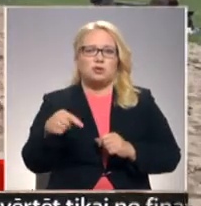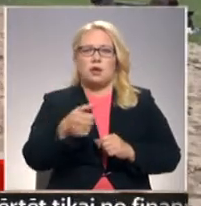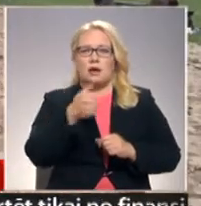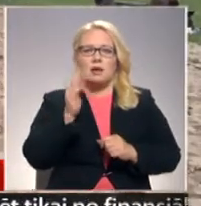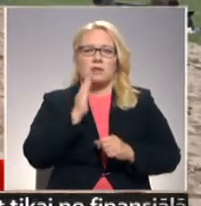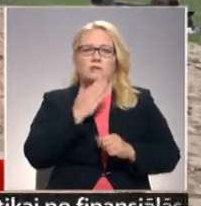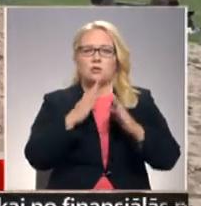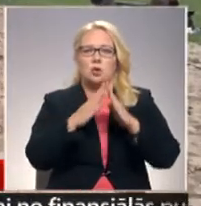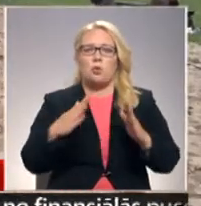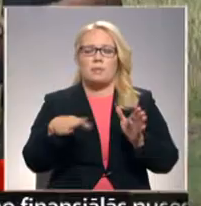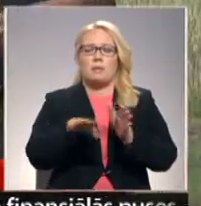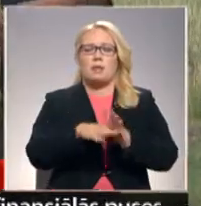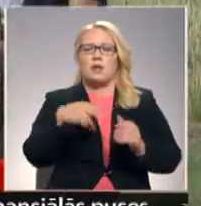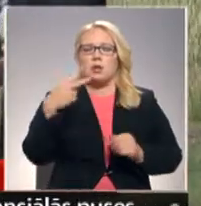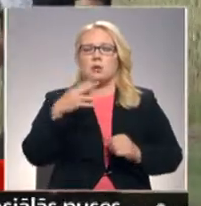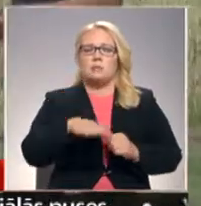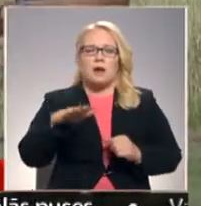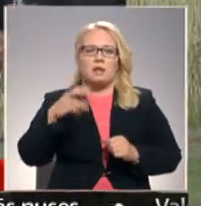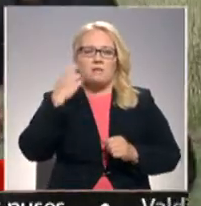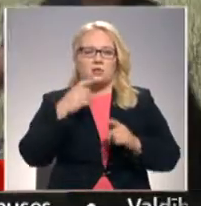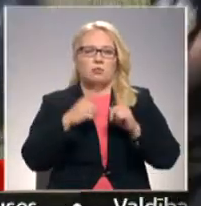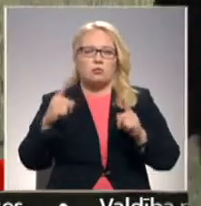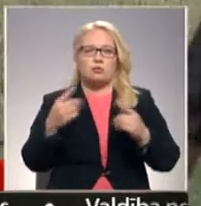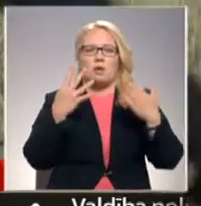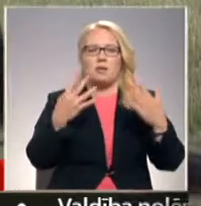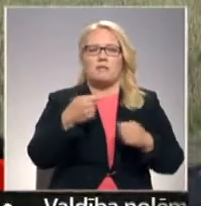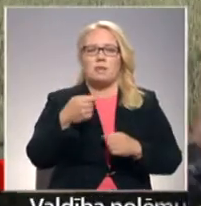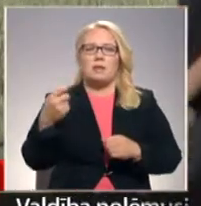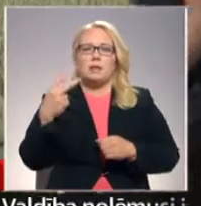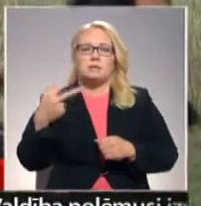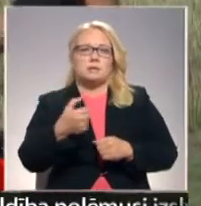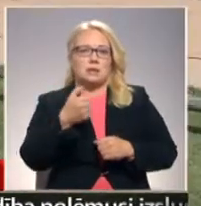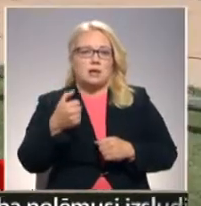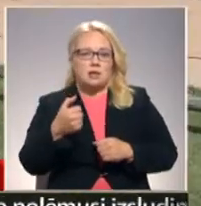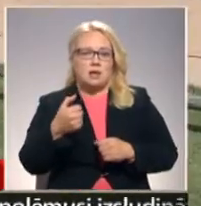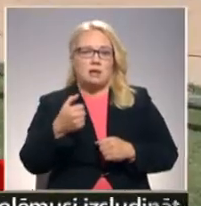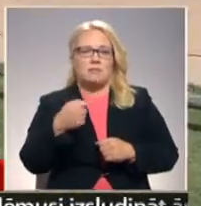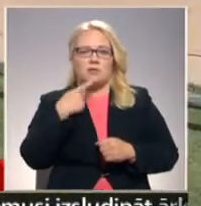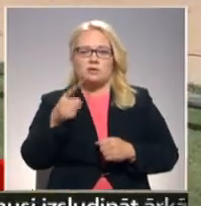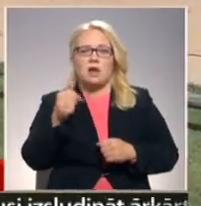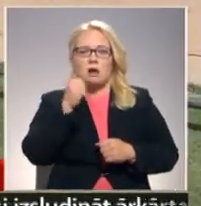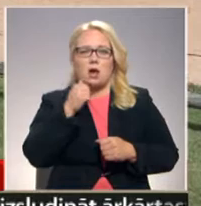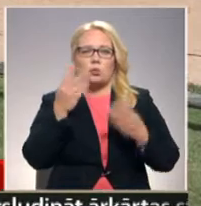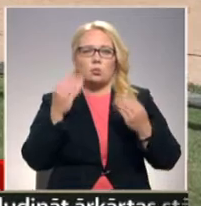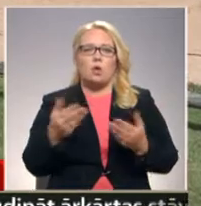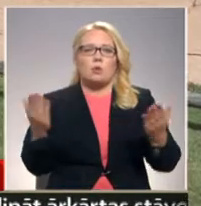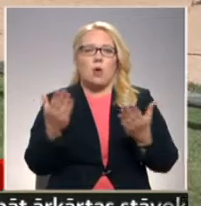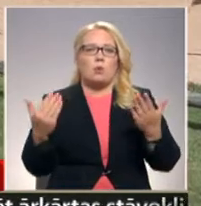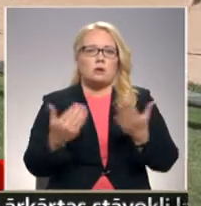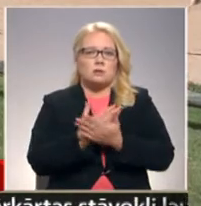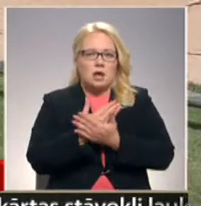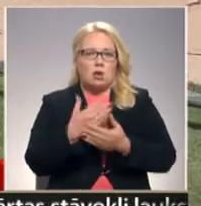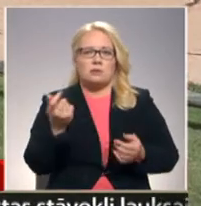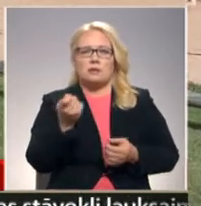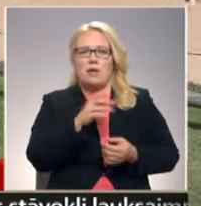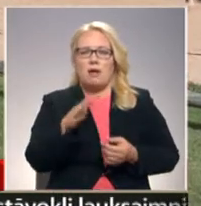vasaras nometnē piedalās 20 bērni vecuma posmā no 9 līdz 13 gadiem. Katru dienu ir kaut kas jauns un nekad